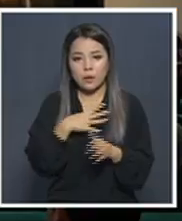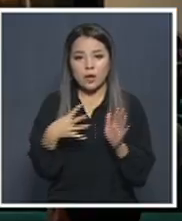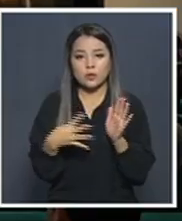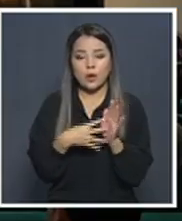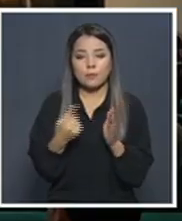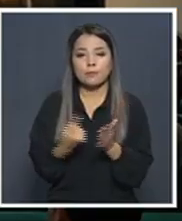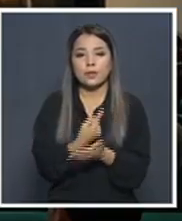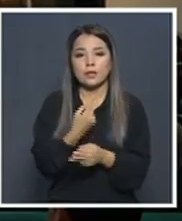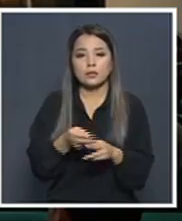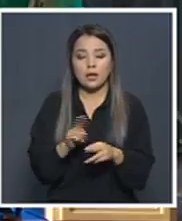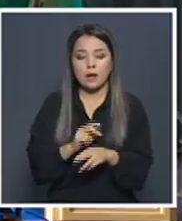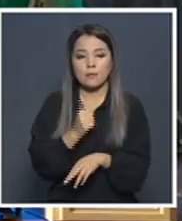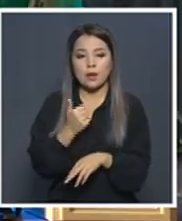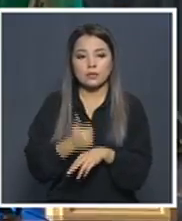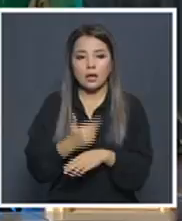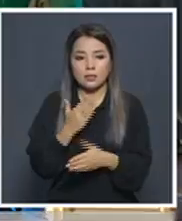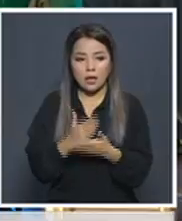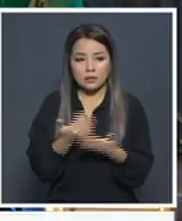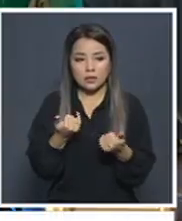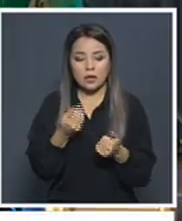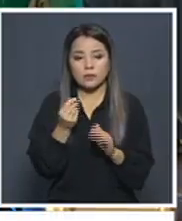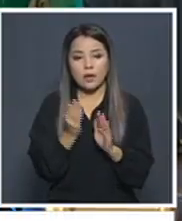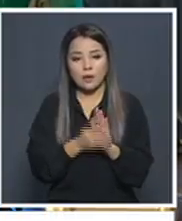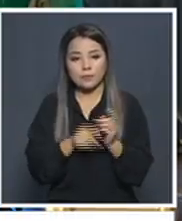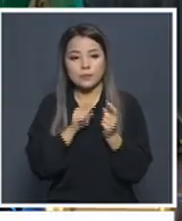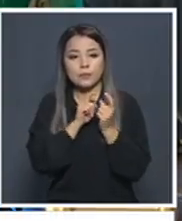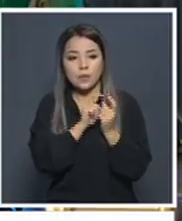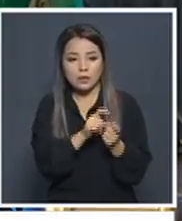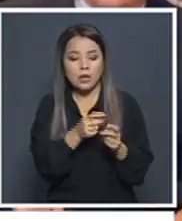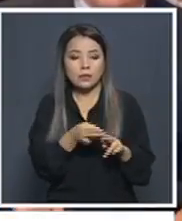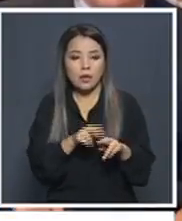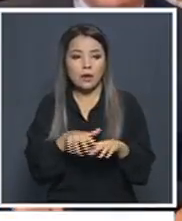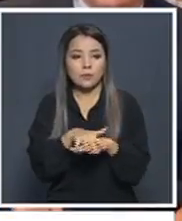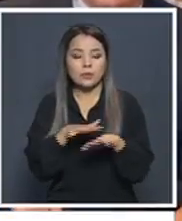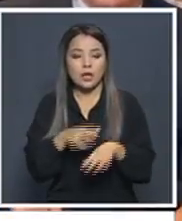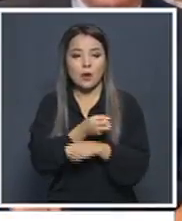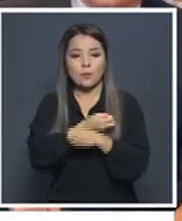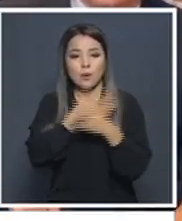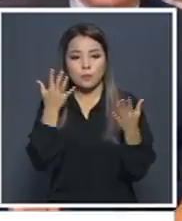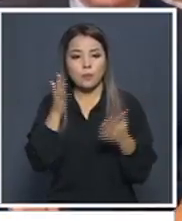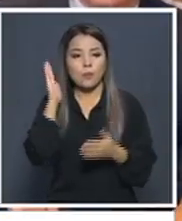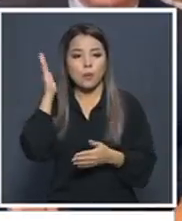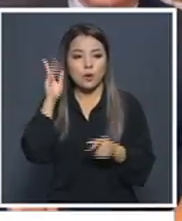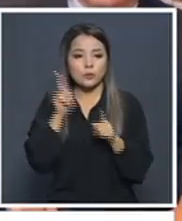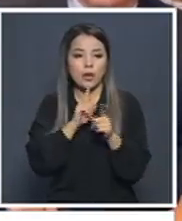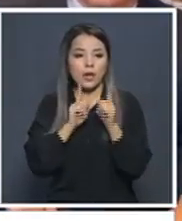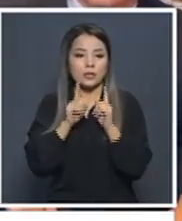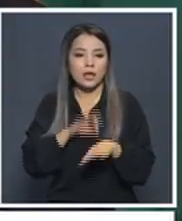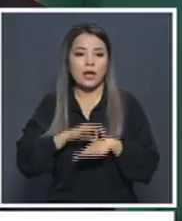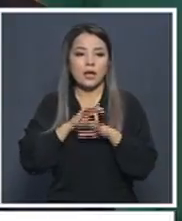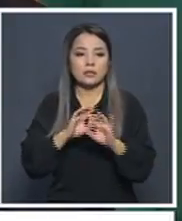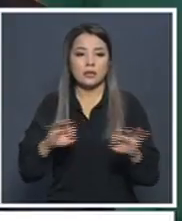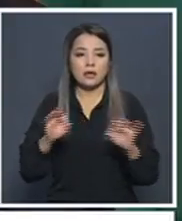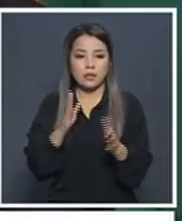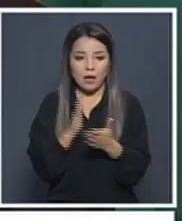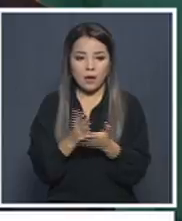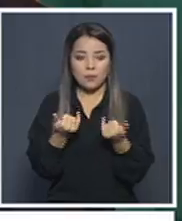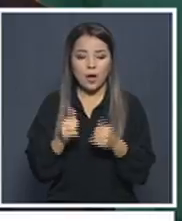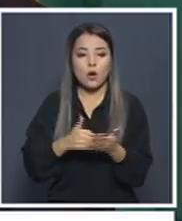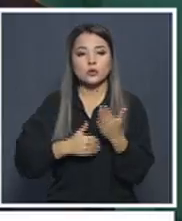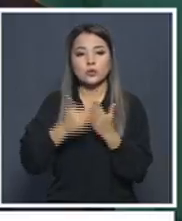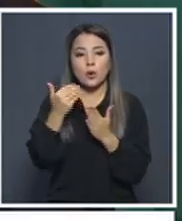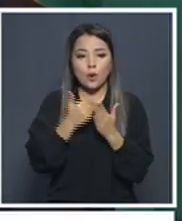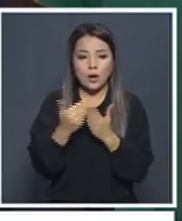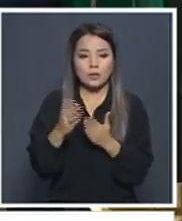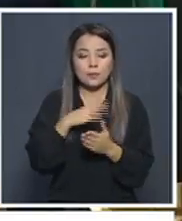басшылар. Бұл мәліметтер сыбайлас жемқорлықсыз қоғам жарқын болашақ кепілі атты басқосуда айтылды. Жиынға өңірдегі жоғарғы